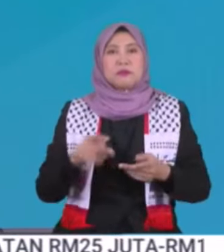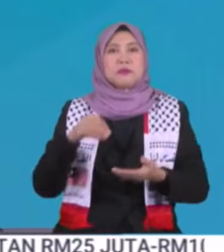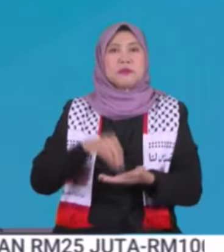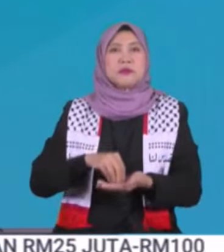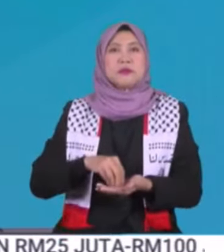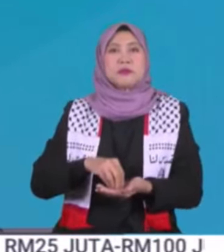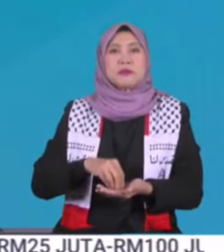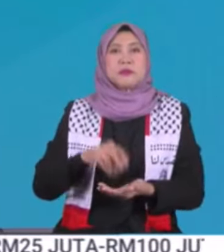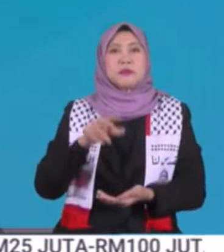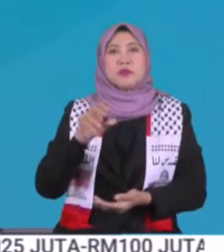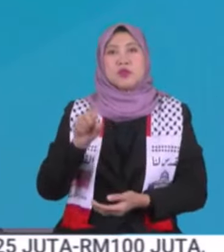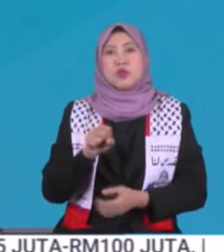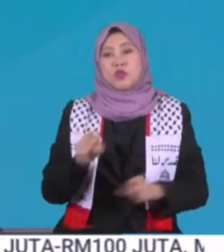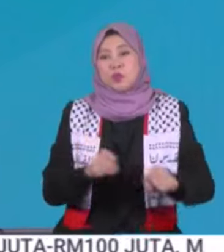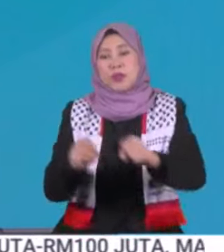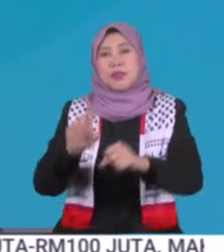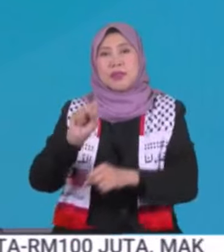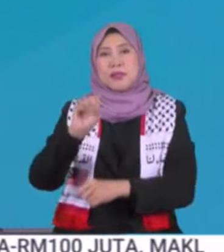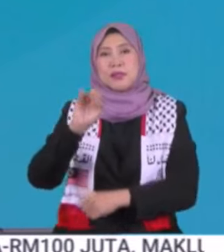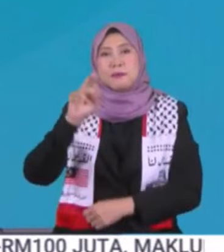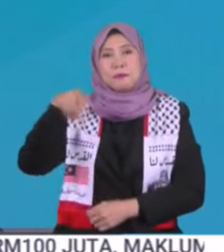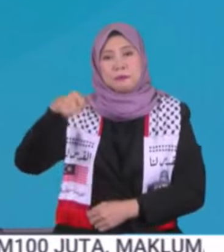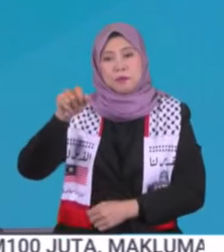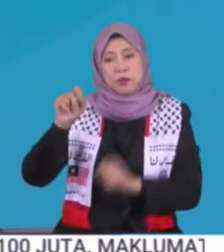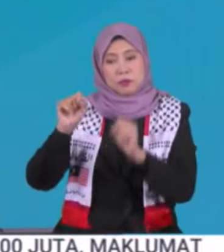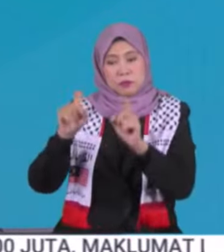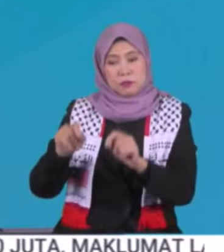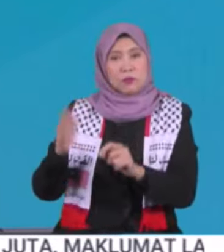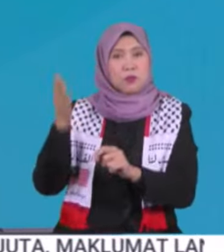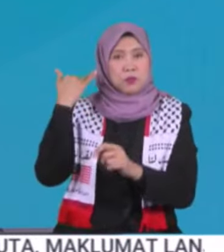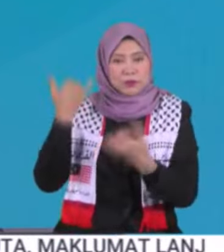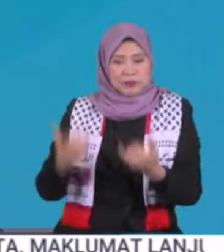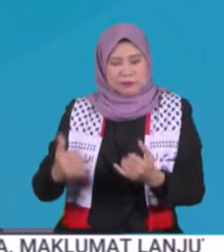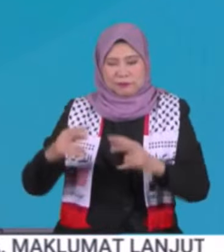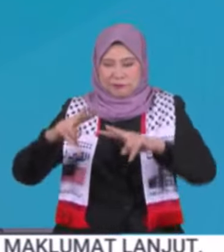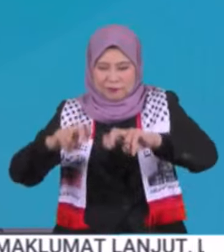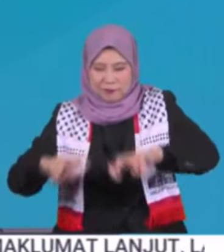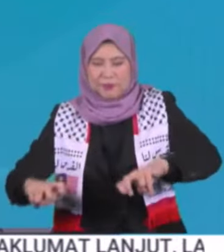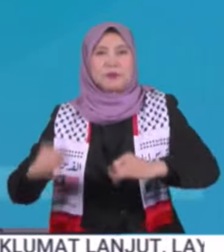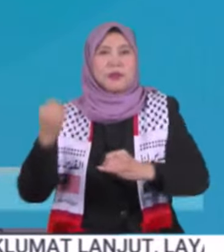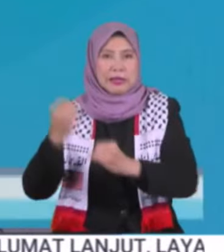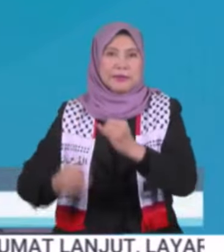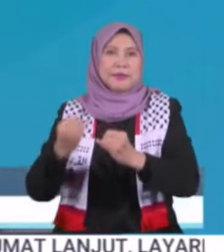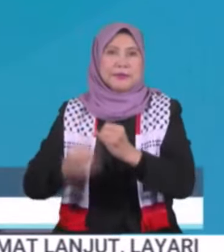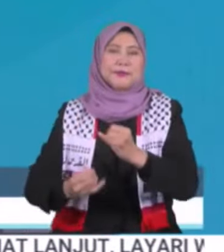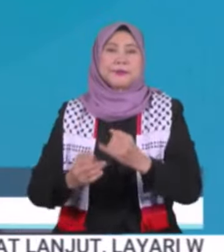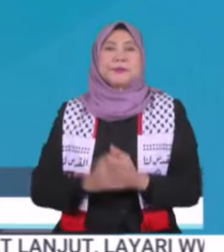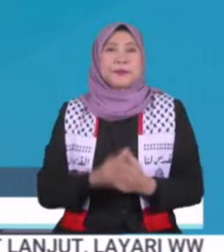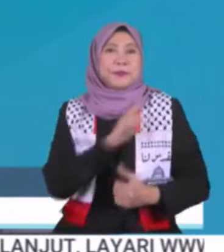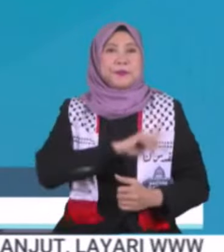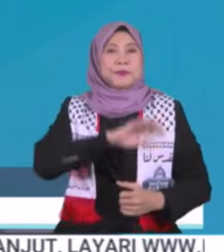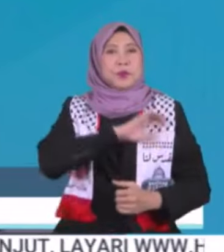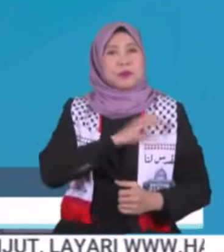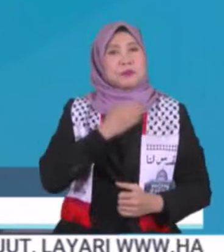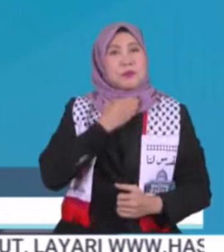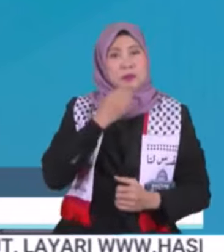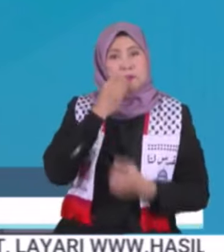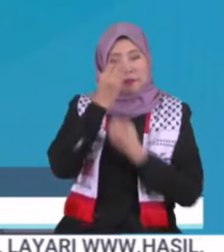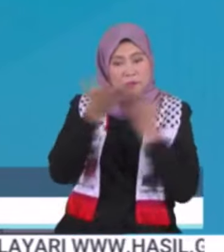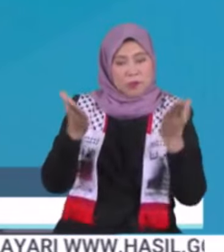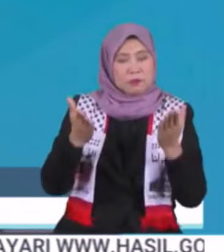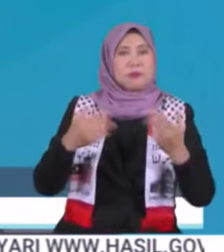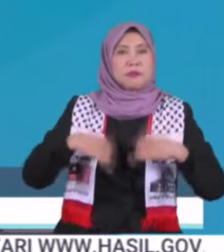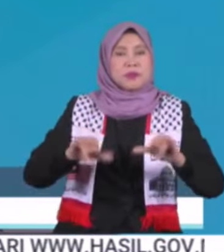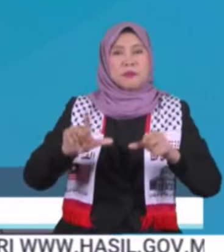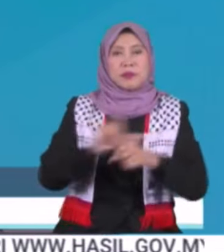Mu Sungai Siput Sabtu lalu kini berada pada peringkat akhir. Ketua Polis Perak Dato' Azizi Mat Aris memaklumkan pihaknya